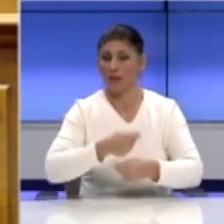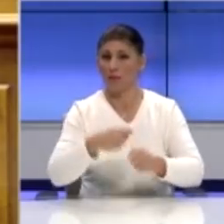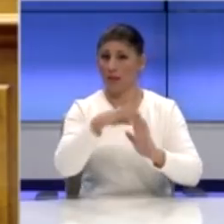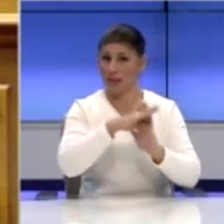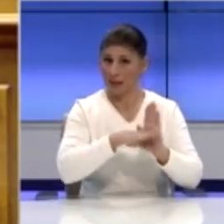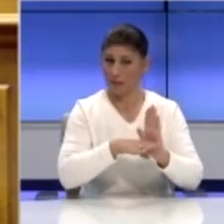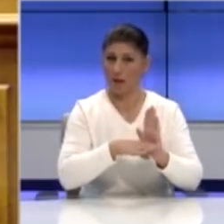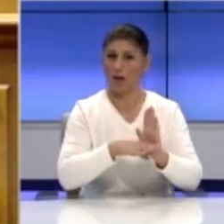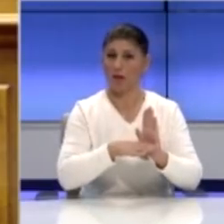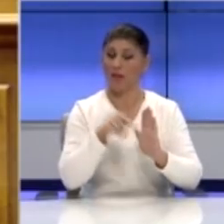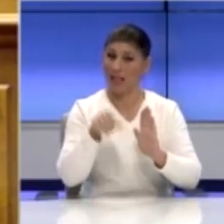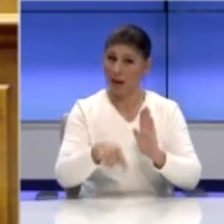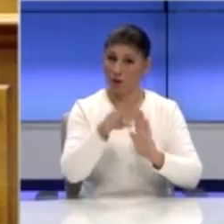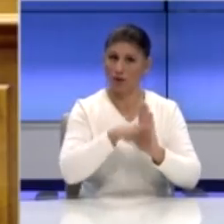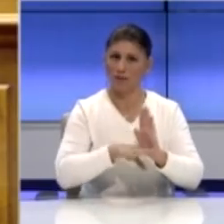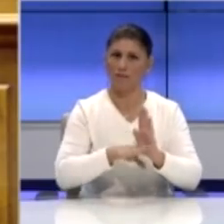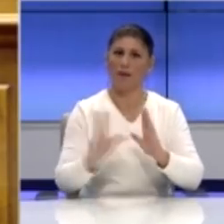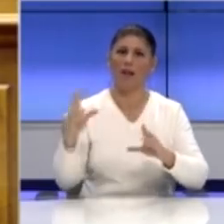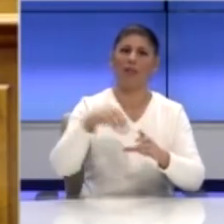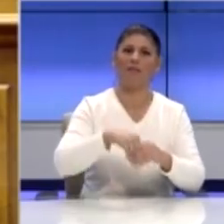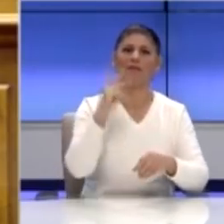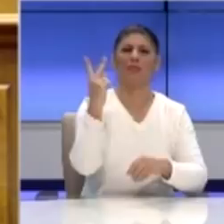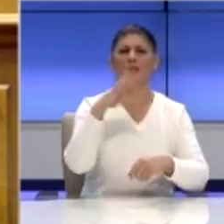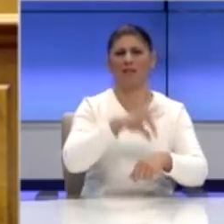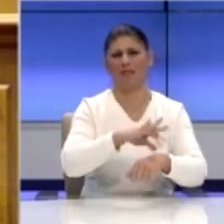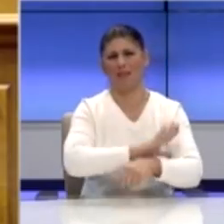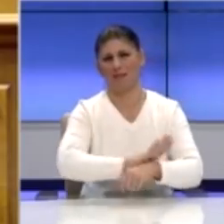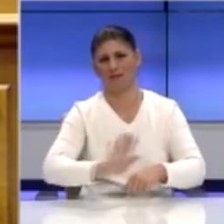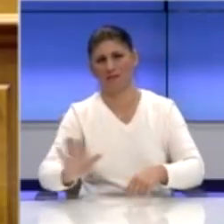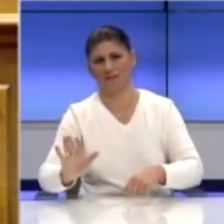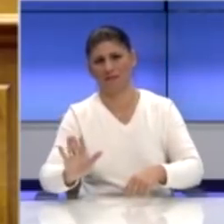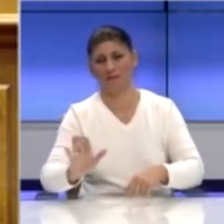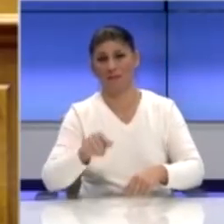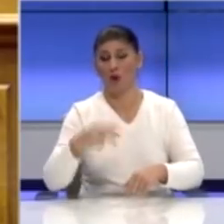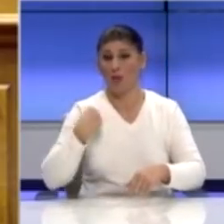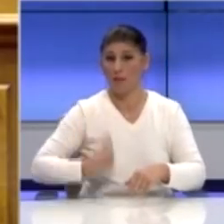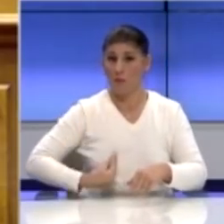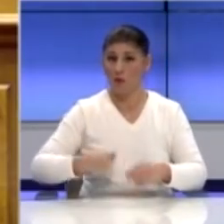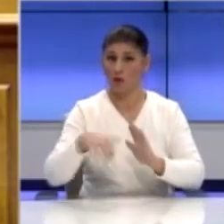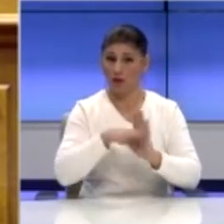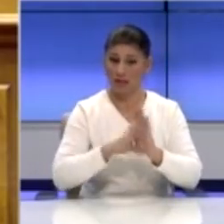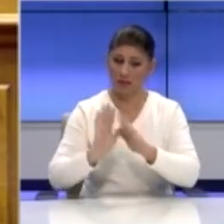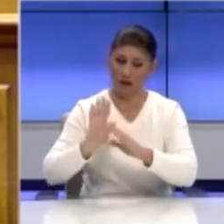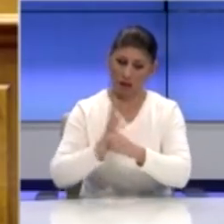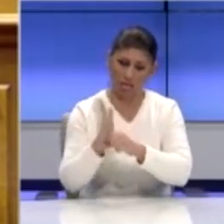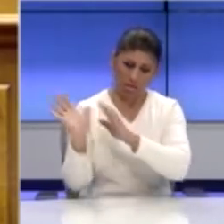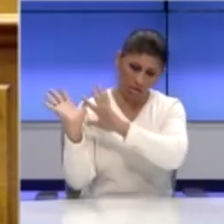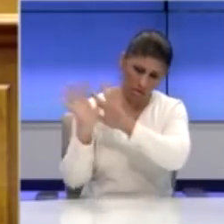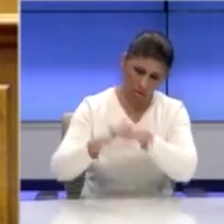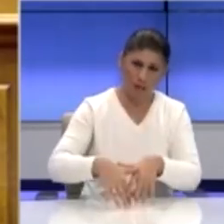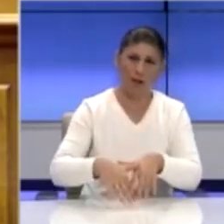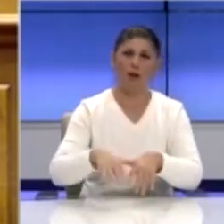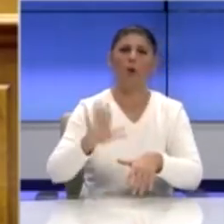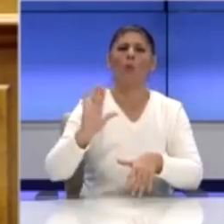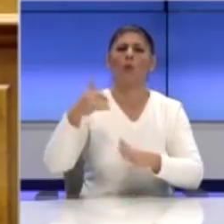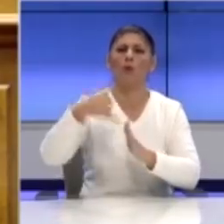εμπορευματοποιημένο σύστημα στο οποίο δεν χωράνε δύο ασθένειες. Και ενώ το δημόσιο σύστημα καταραίει, όχι μόνο δεν